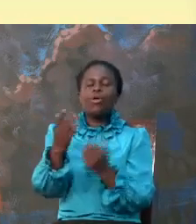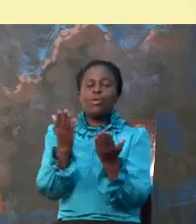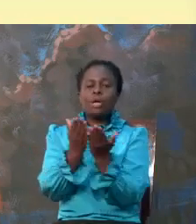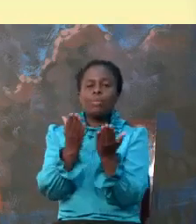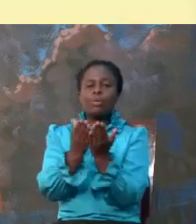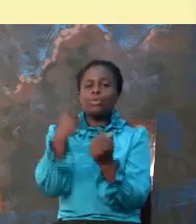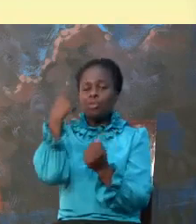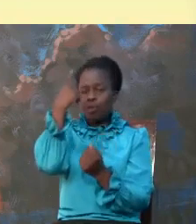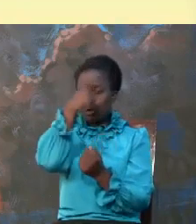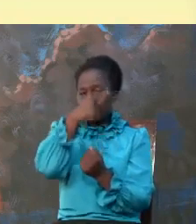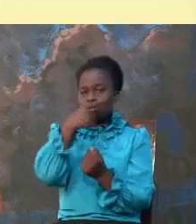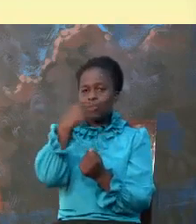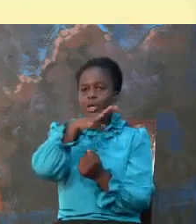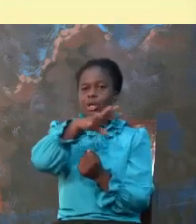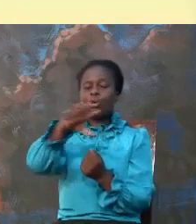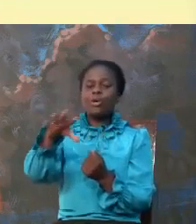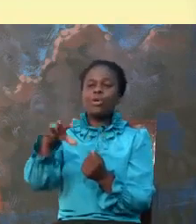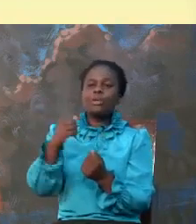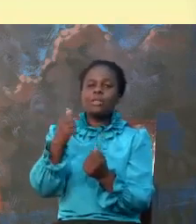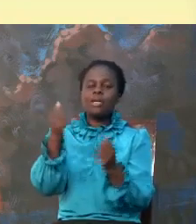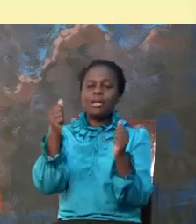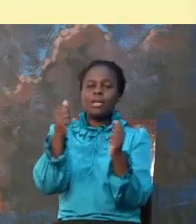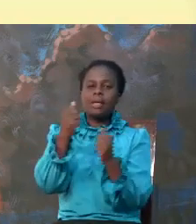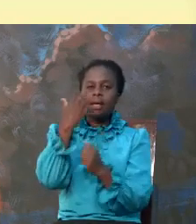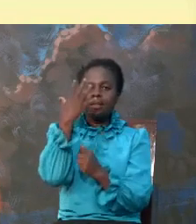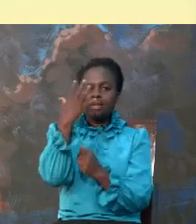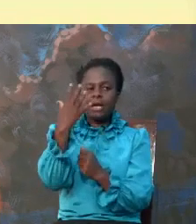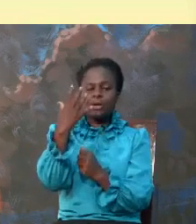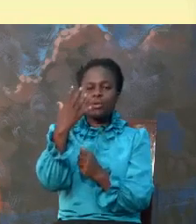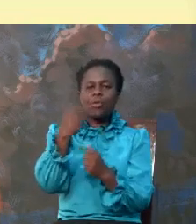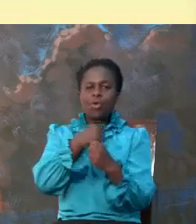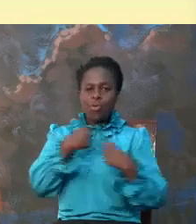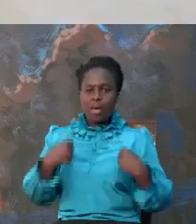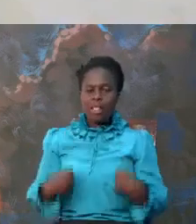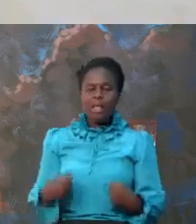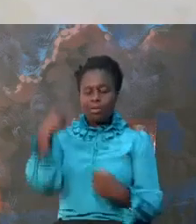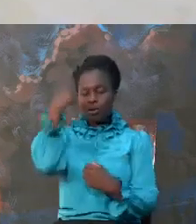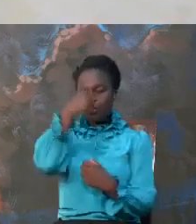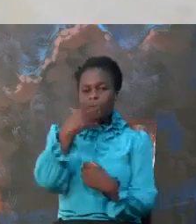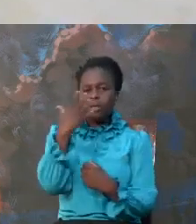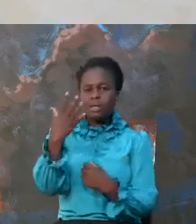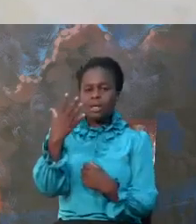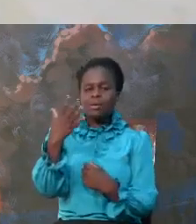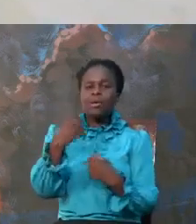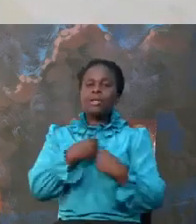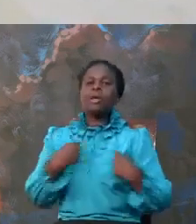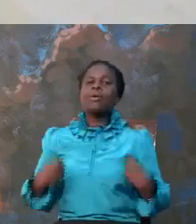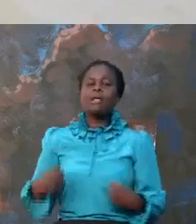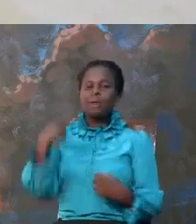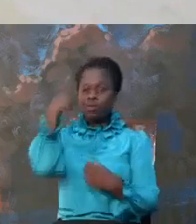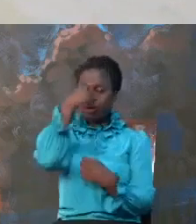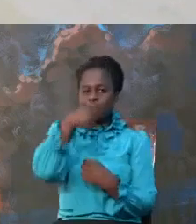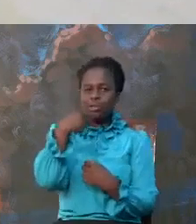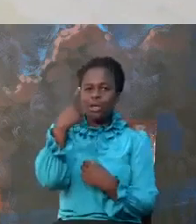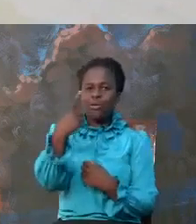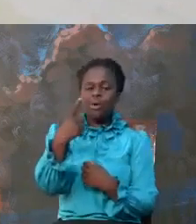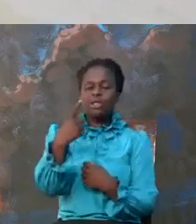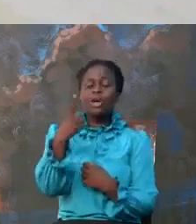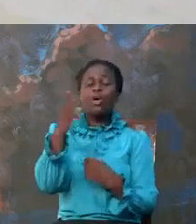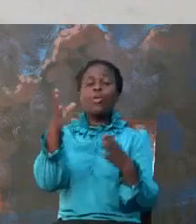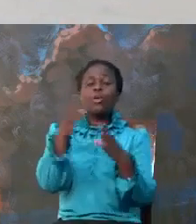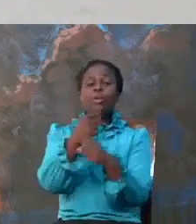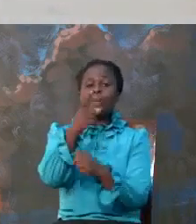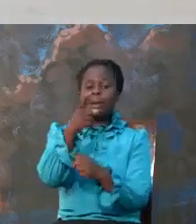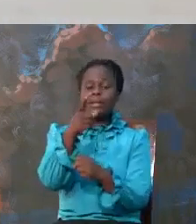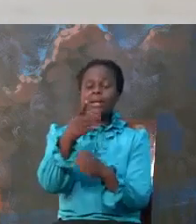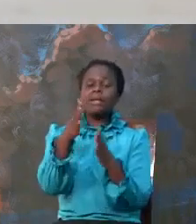zote, sura hii yote ya kumi ya sura ya tano ya Mambo ya Walawi, na ile sura ya kwanza Mambo ya Walawi, kwa hakika ukipata nafasi, sura